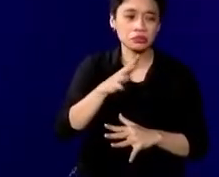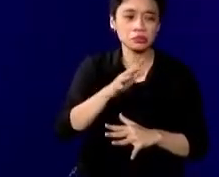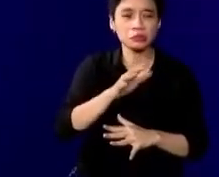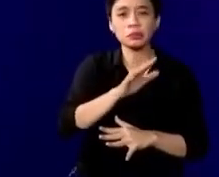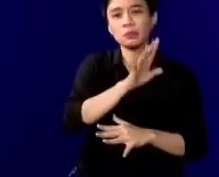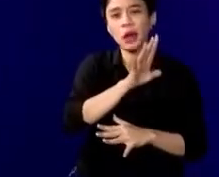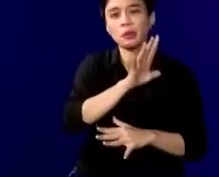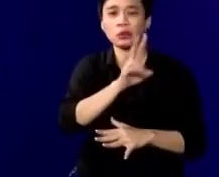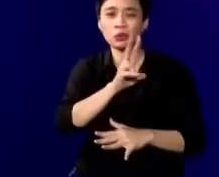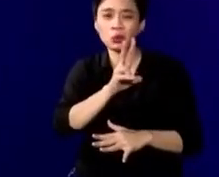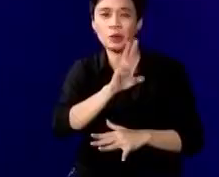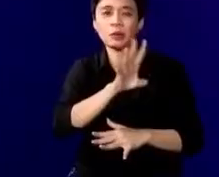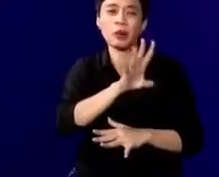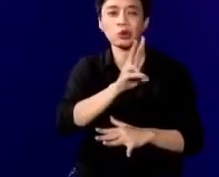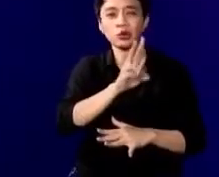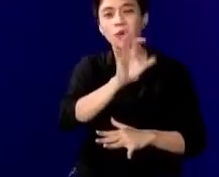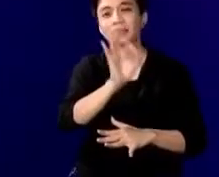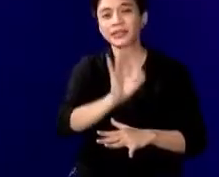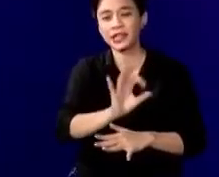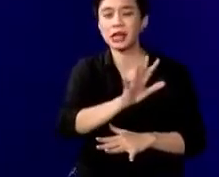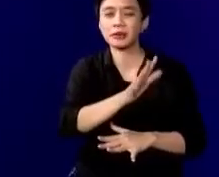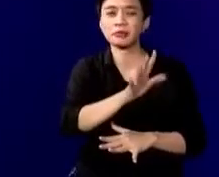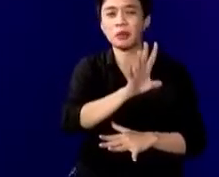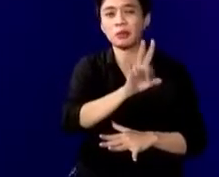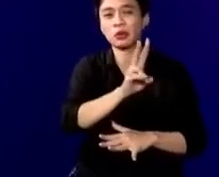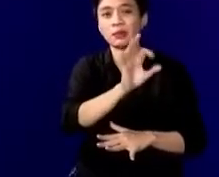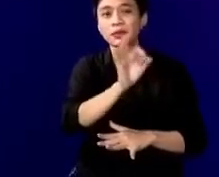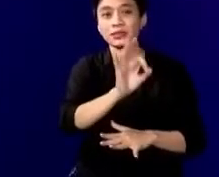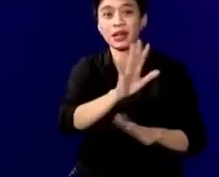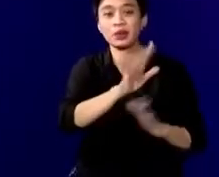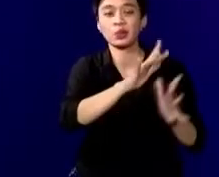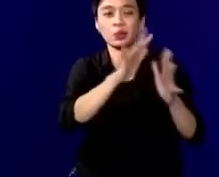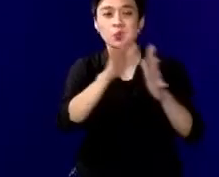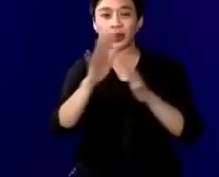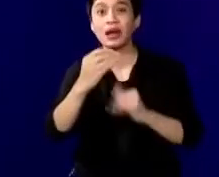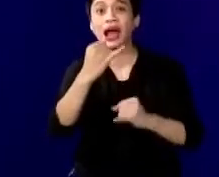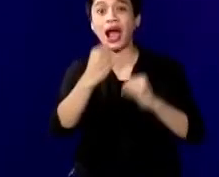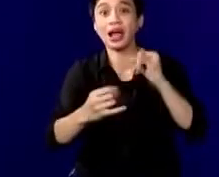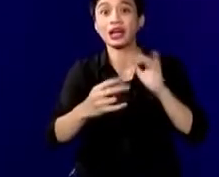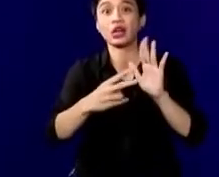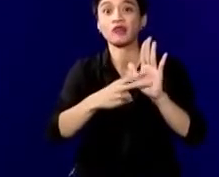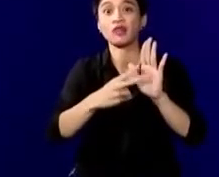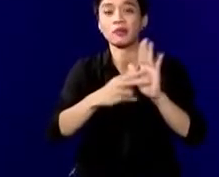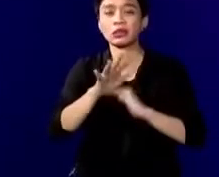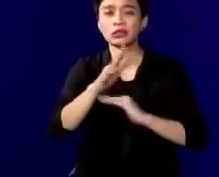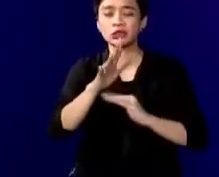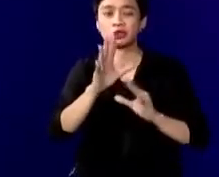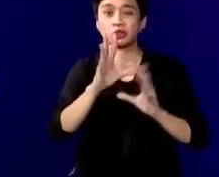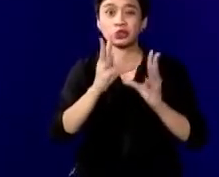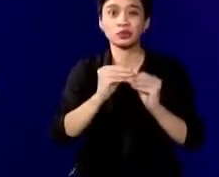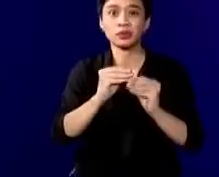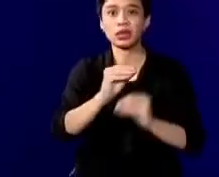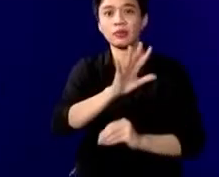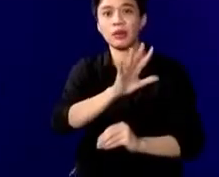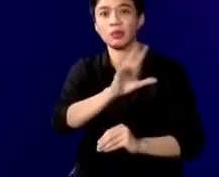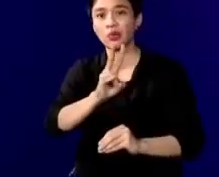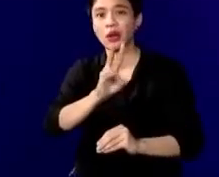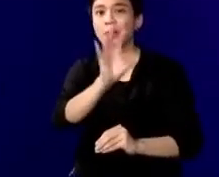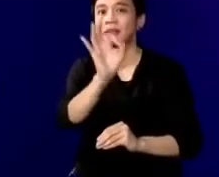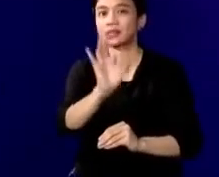sekitar 42%. di akhir November meningkat lagi menjadi sekitar